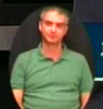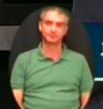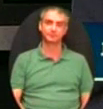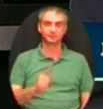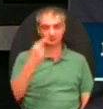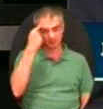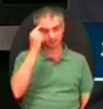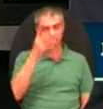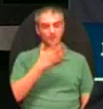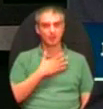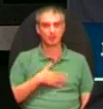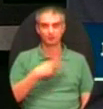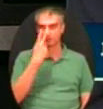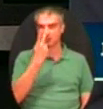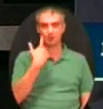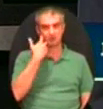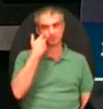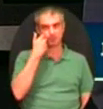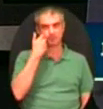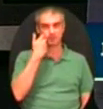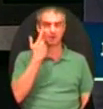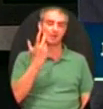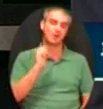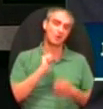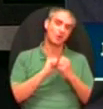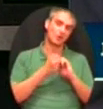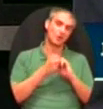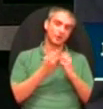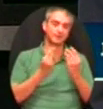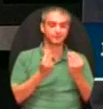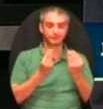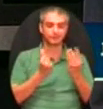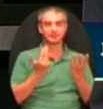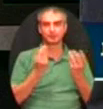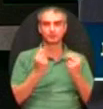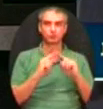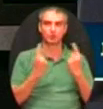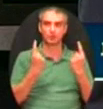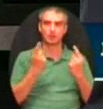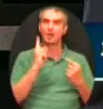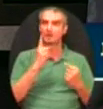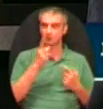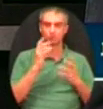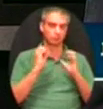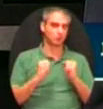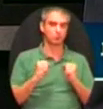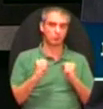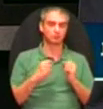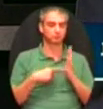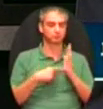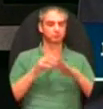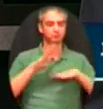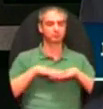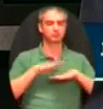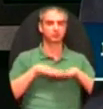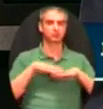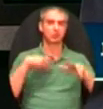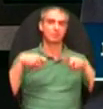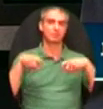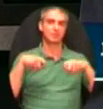ואתה תחשוב אם אתה רוצה לראות בזה מחמאה ב-100% או גם רמז למשהו אחר. אבל הוא ללא ספק מפגין כישורים